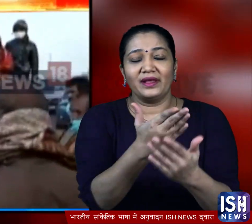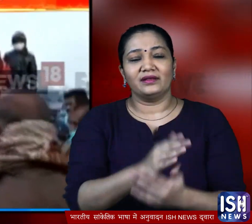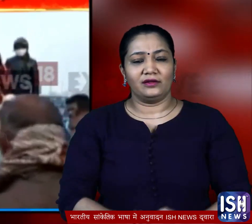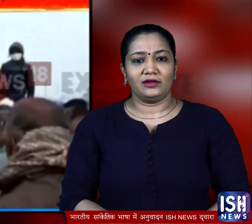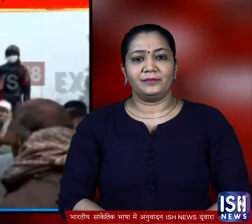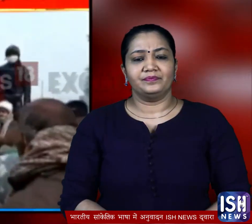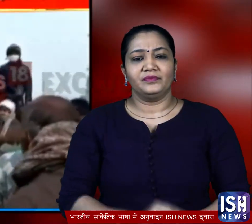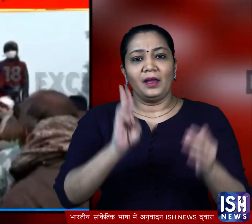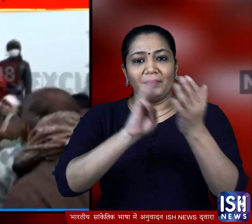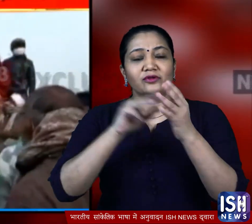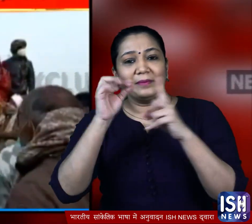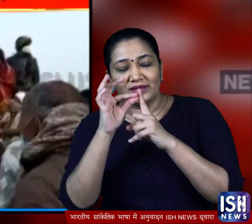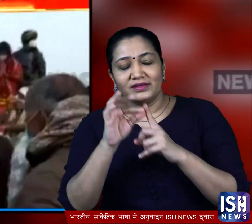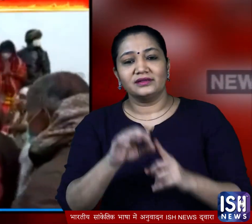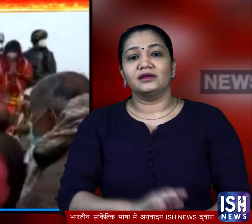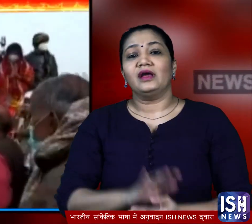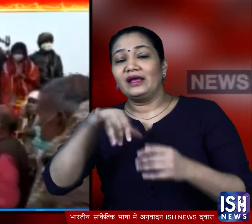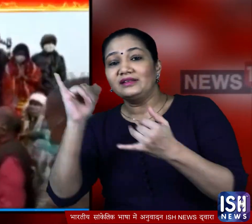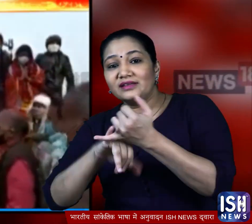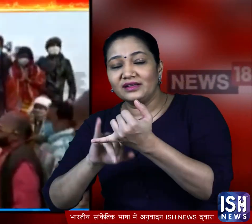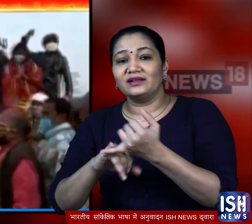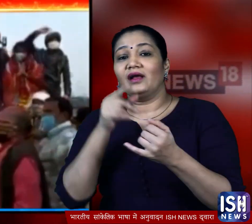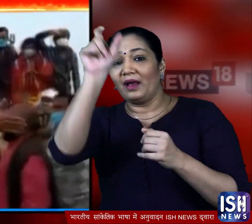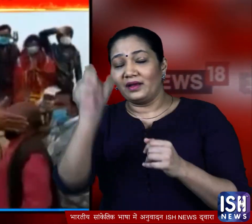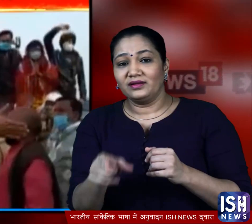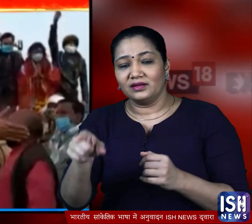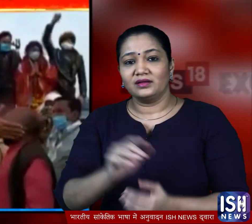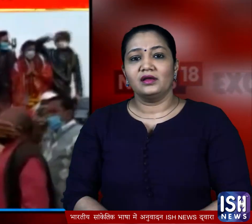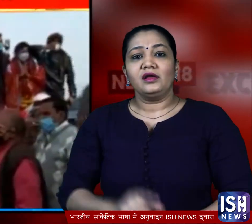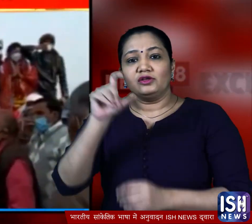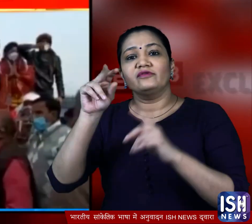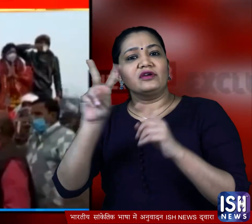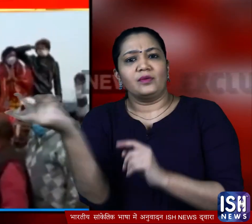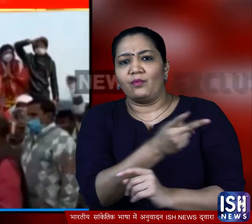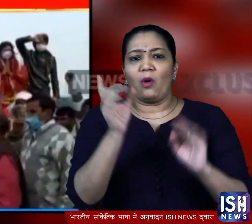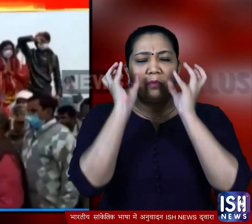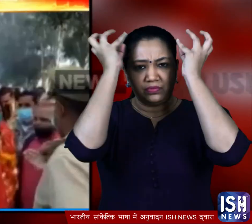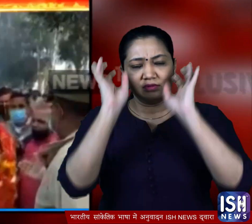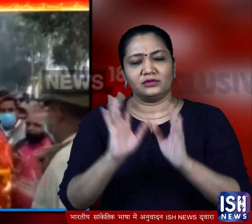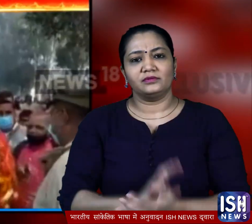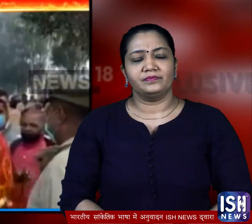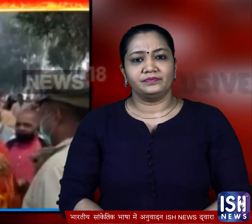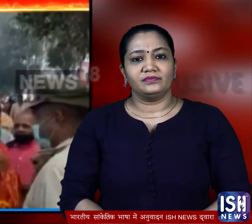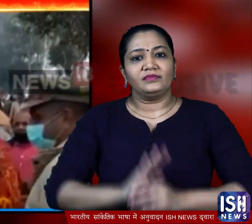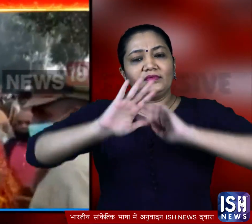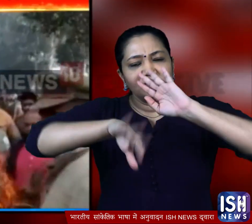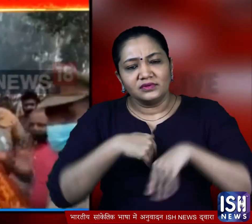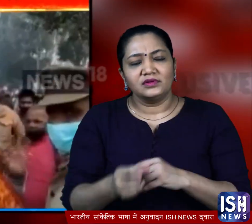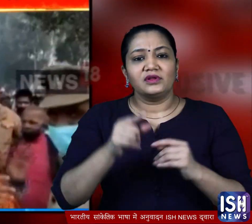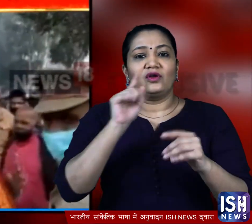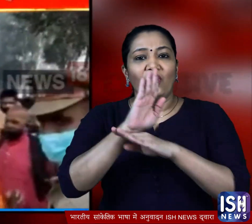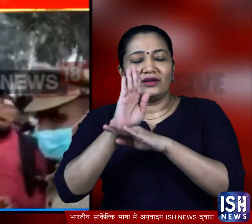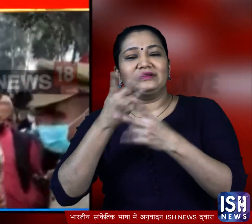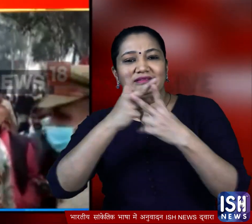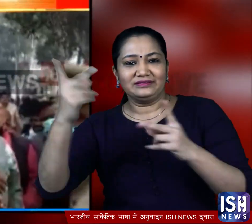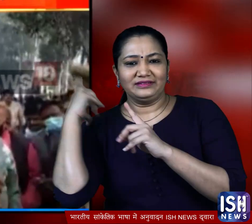कांग्रेस प्रत्याशी मथुरा प्रसाद और सिकंदराराव सीट से पार्टी उम्मीदवार छवि वार्ष्णेय दोनों भड़क गए। इस बीच उनके साथ चल रहे